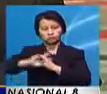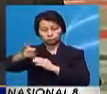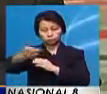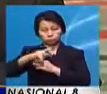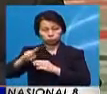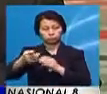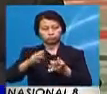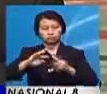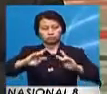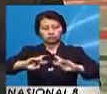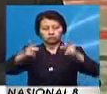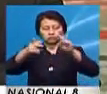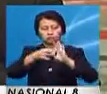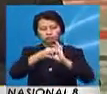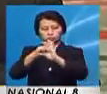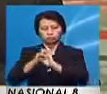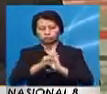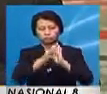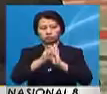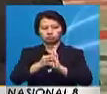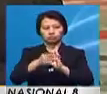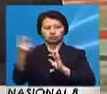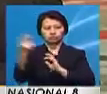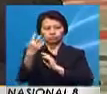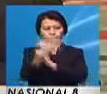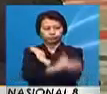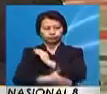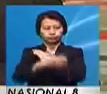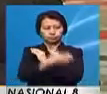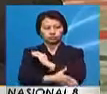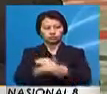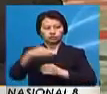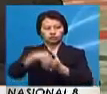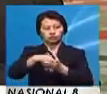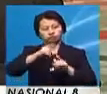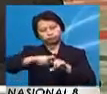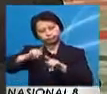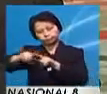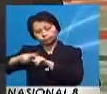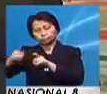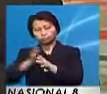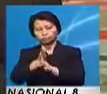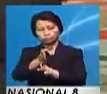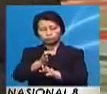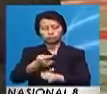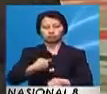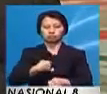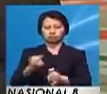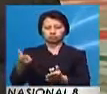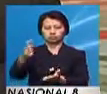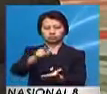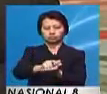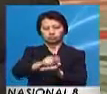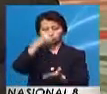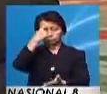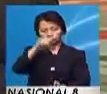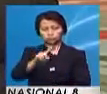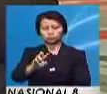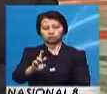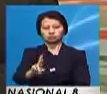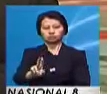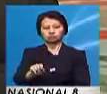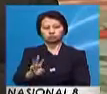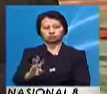sekaligus meningkatkan kerjasama antara kedua-dua negara dalam pelbagai bidang. Aman Ashraf Abdul Rahman untuk